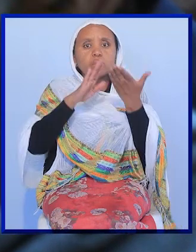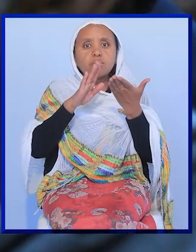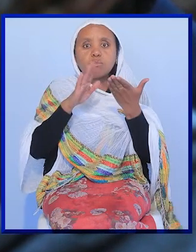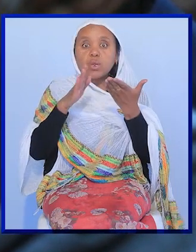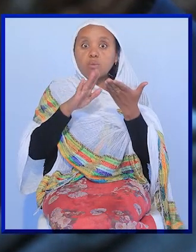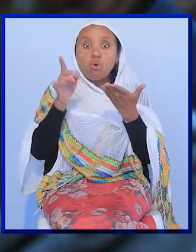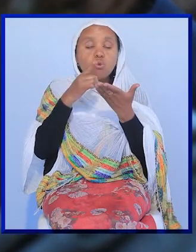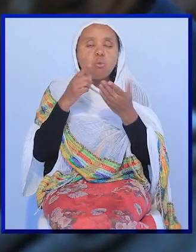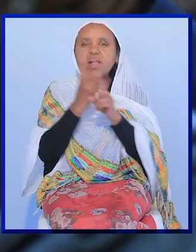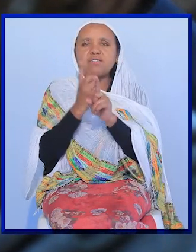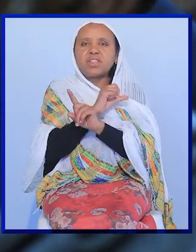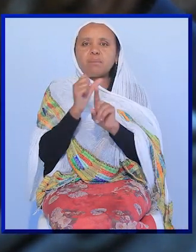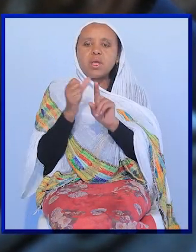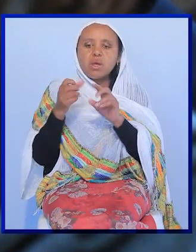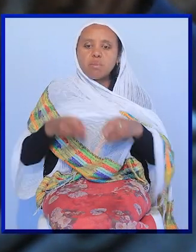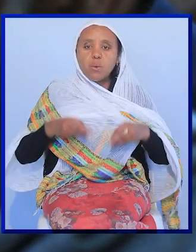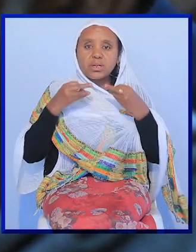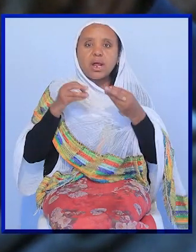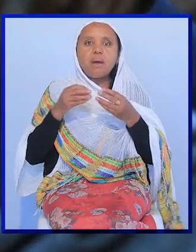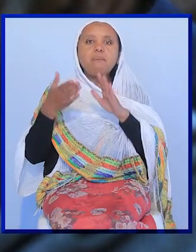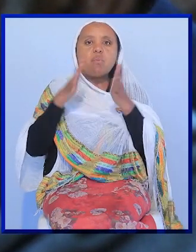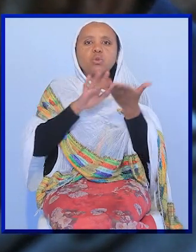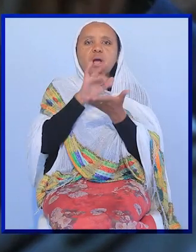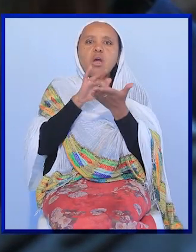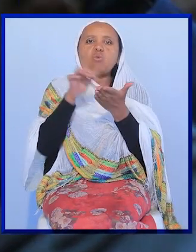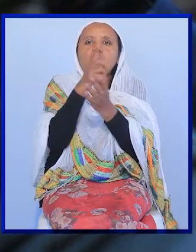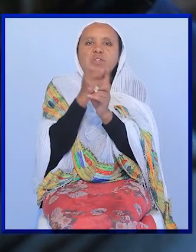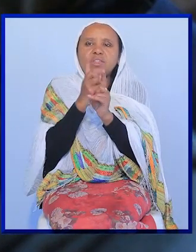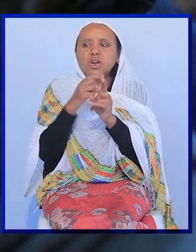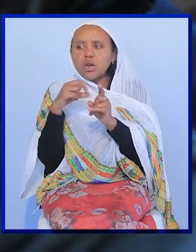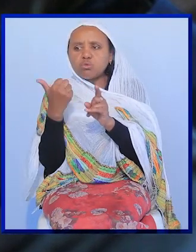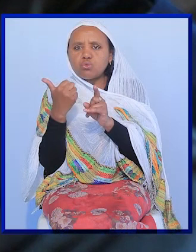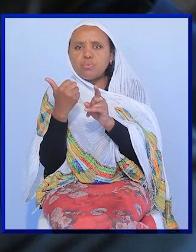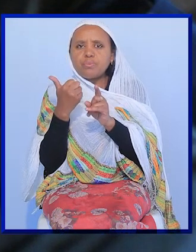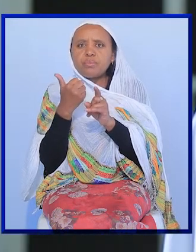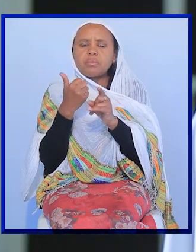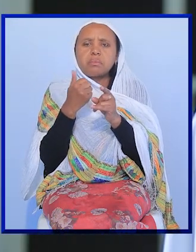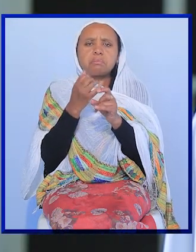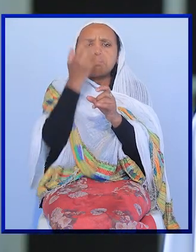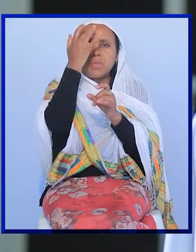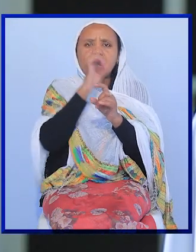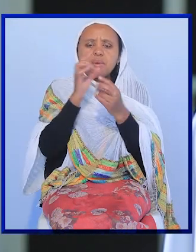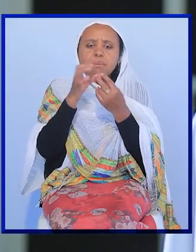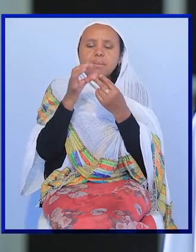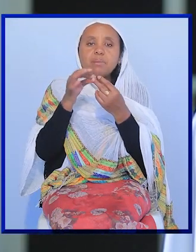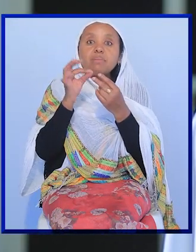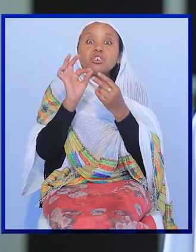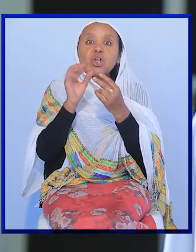ልጅ፣ በሕይወትና በሞት መካከል ተደርጎ ተፈጠረ። እንደ ሌሎቹ ካለምርጫ አልተፈጠረም፣ በምርጫ ነው